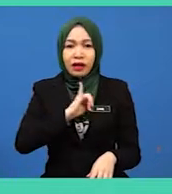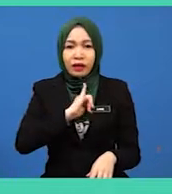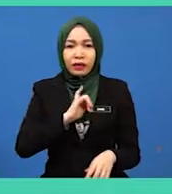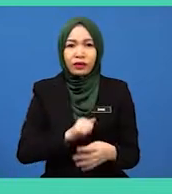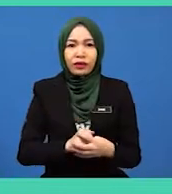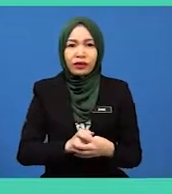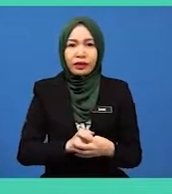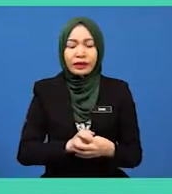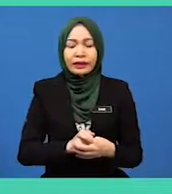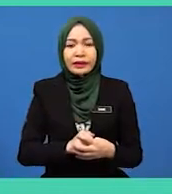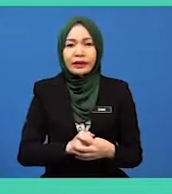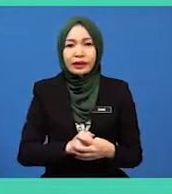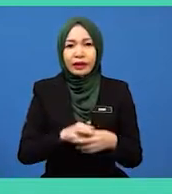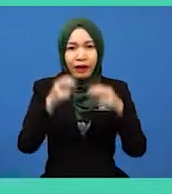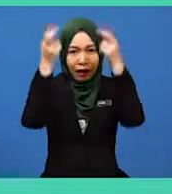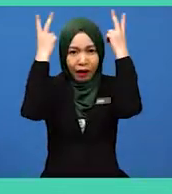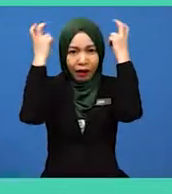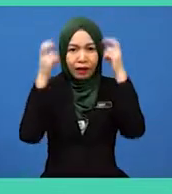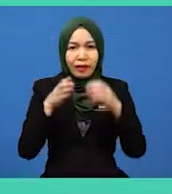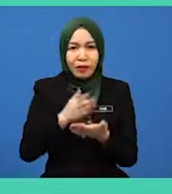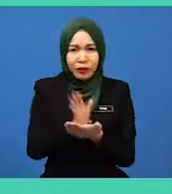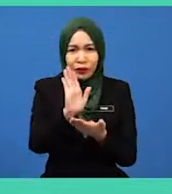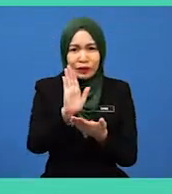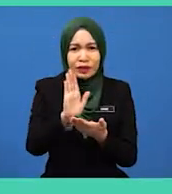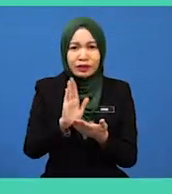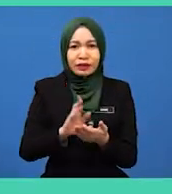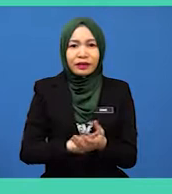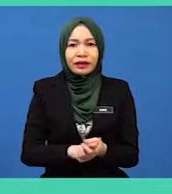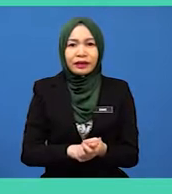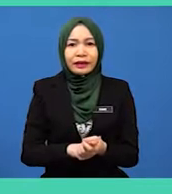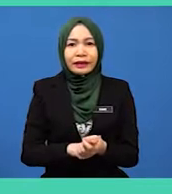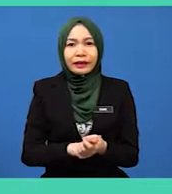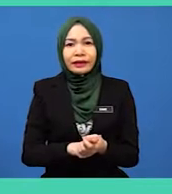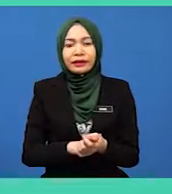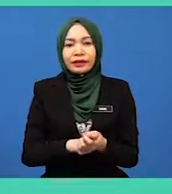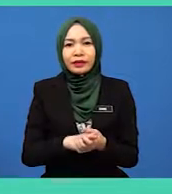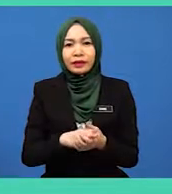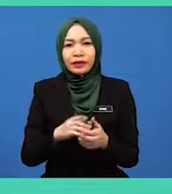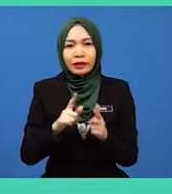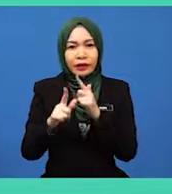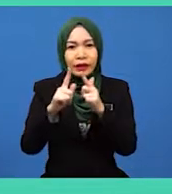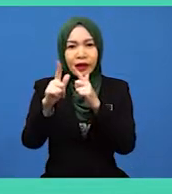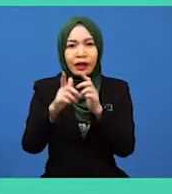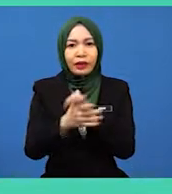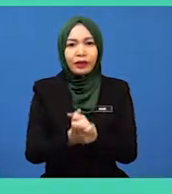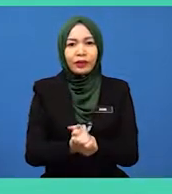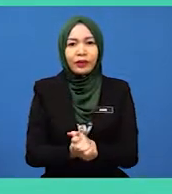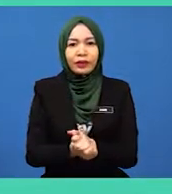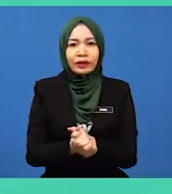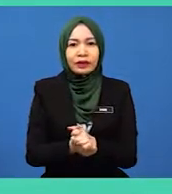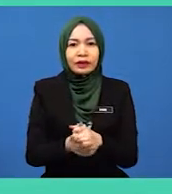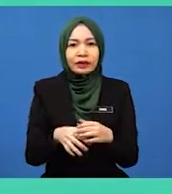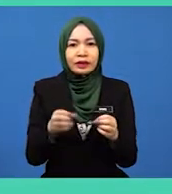Arnab terus berlari pantas untuk mengejar kura-kura yang semakin menghampiri garisan